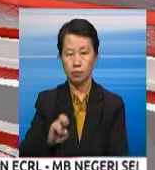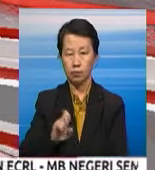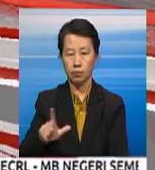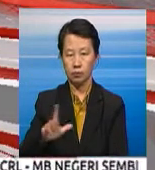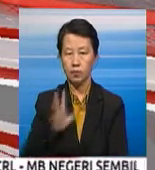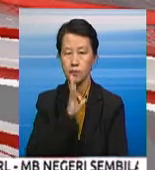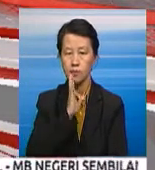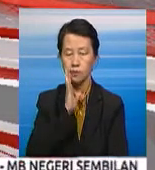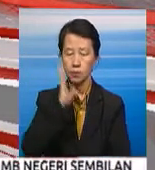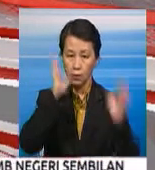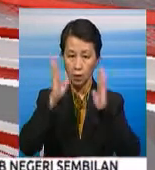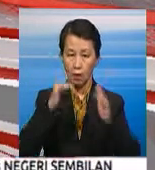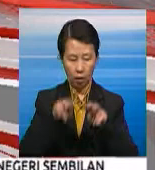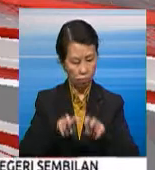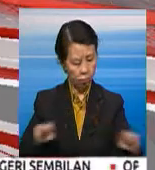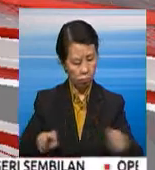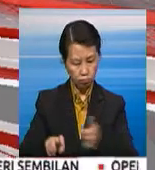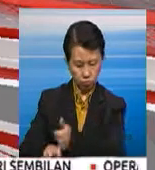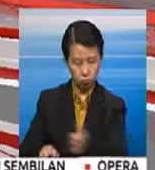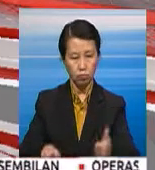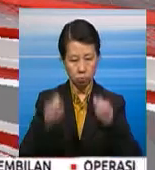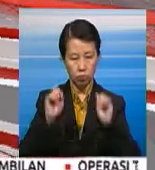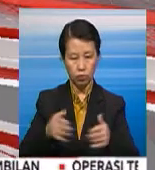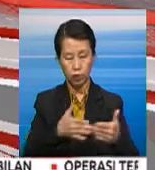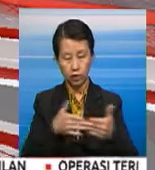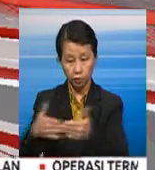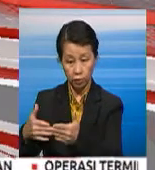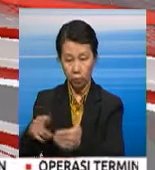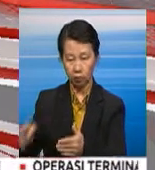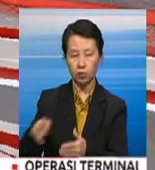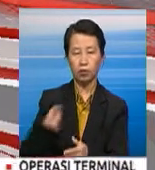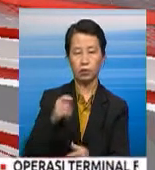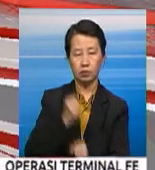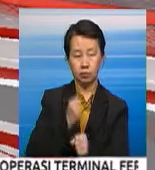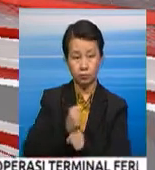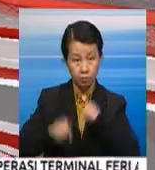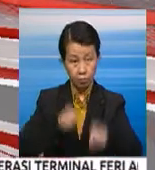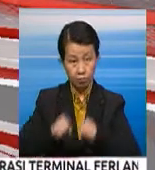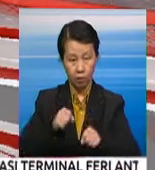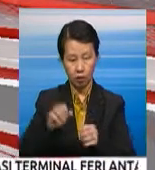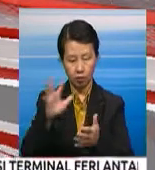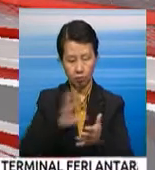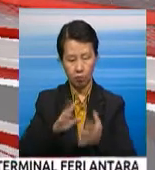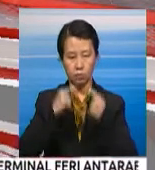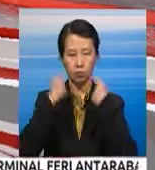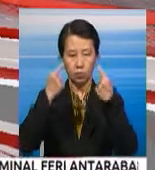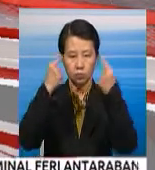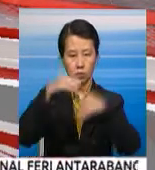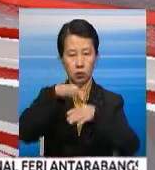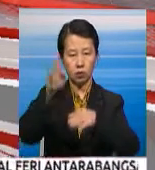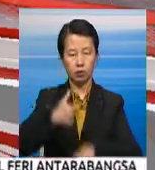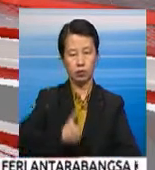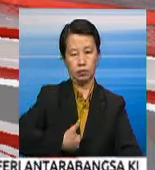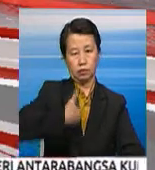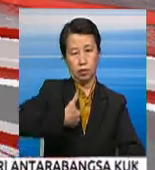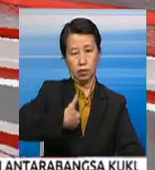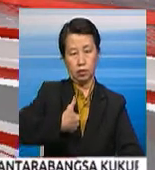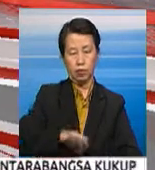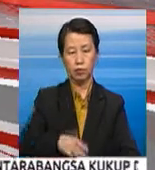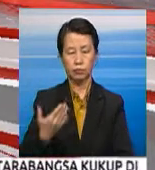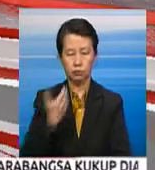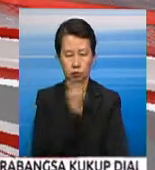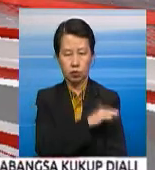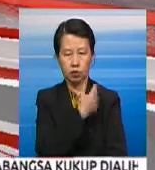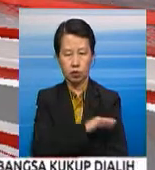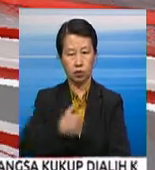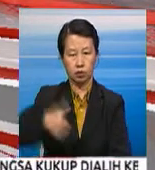Malaysia mempunyai barisan pelapis yang mampu menyambung legasinya atau melakar kejayaan lebih membanggakan. Bekas